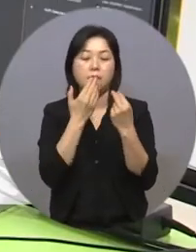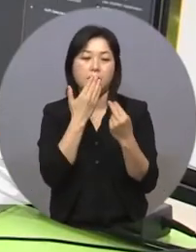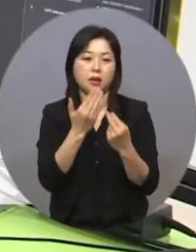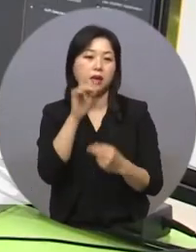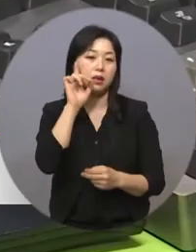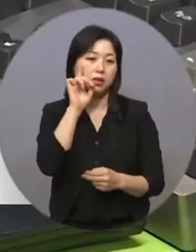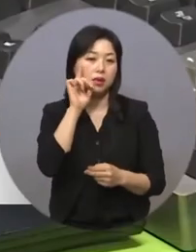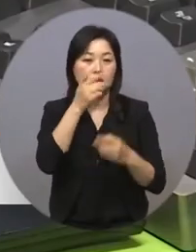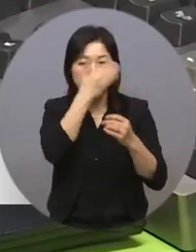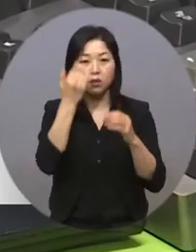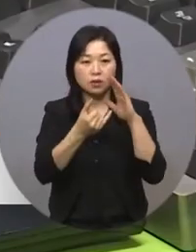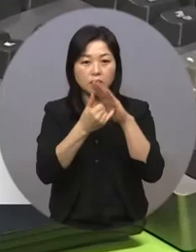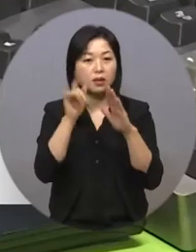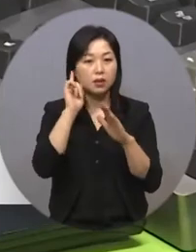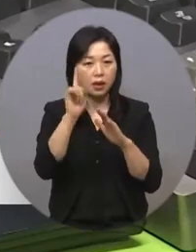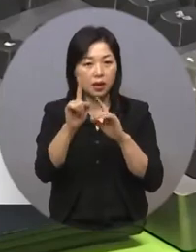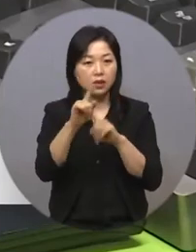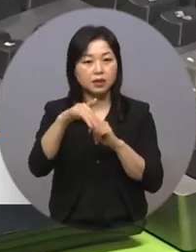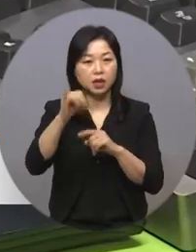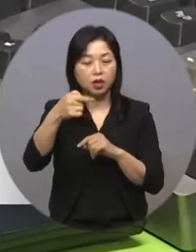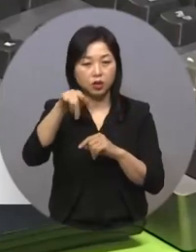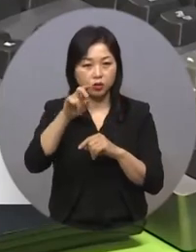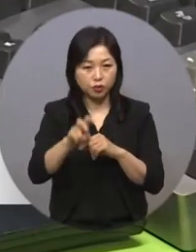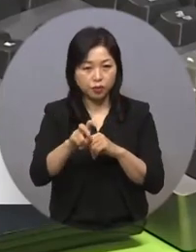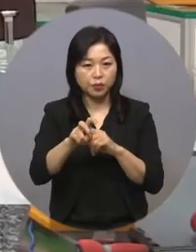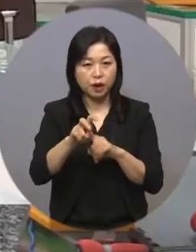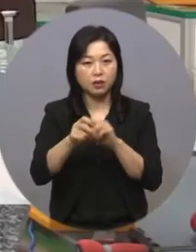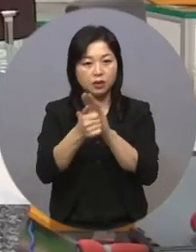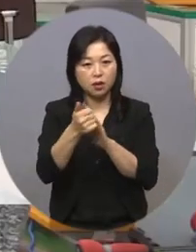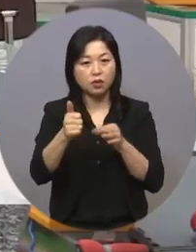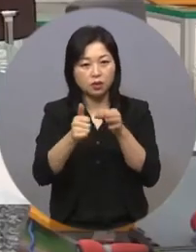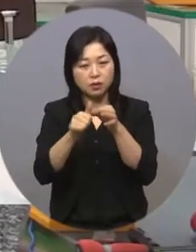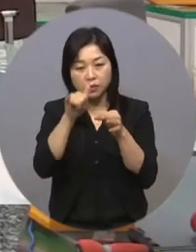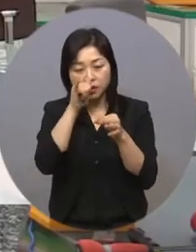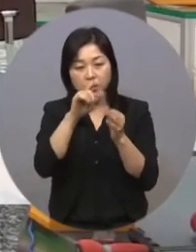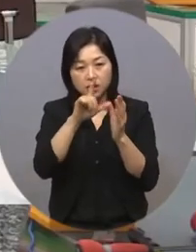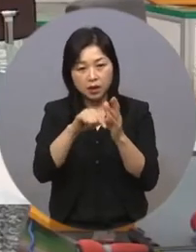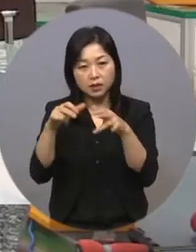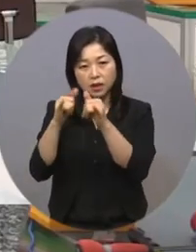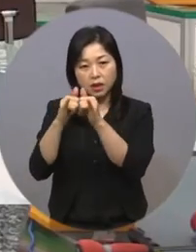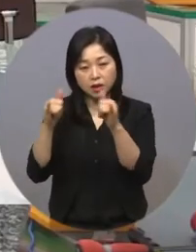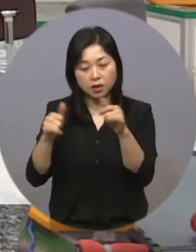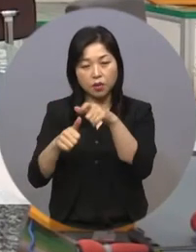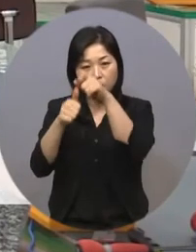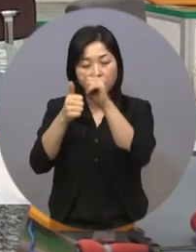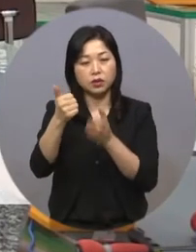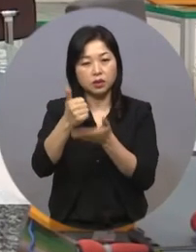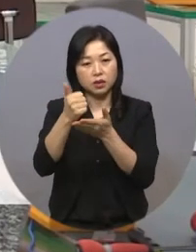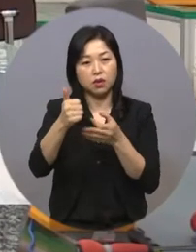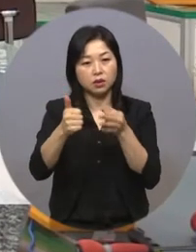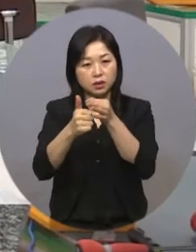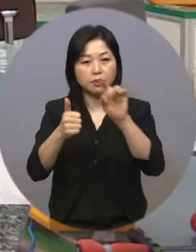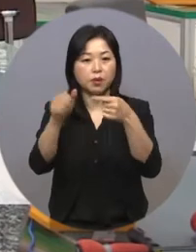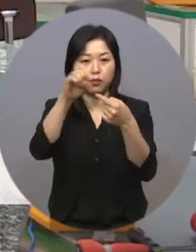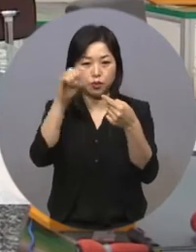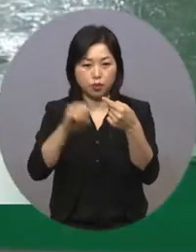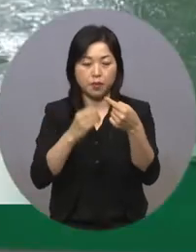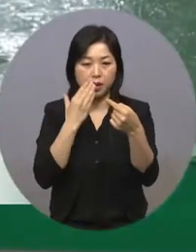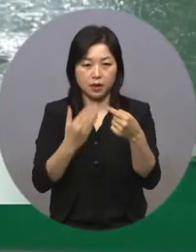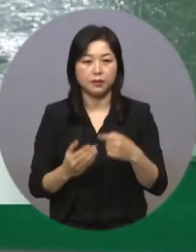내 일 채운 공제의 경우 지원을 받더라도 장애인 고용 장려금 전액을 지원받을 수 있도록 했습니다